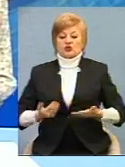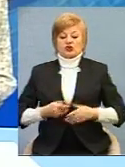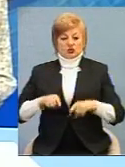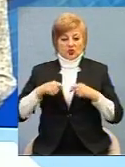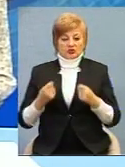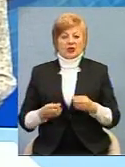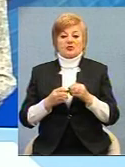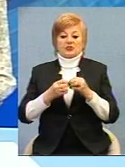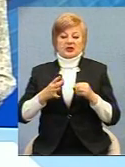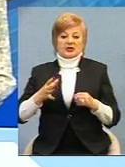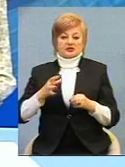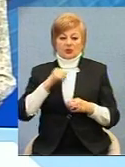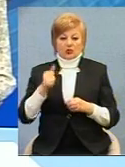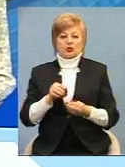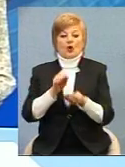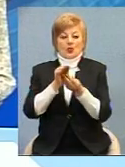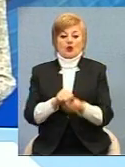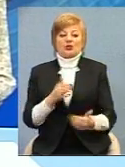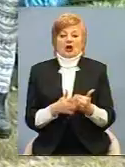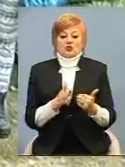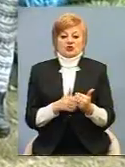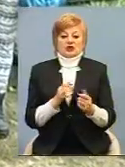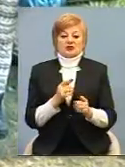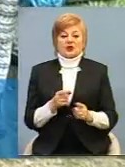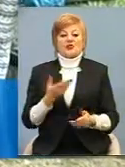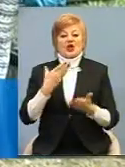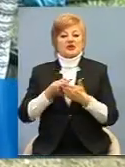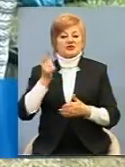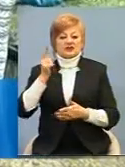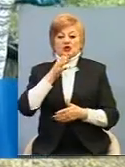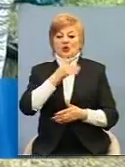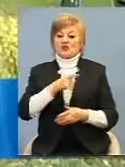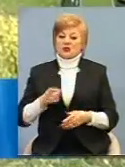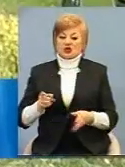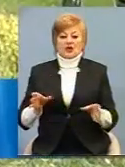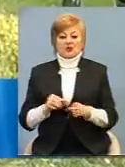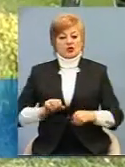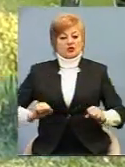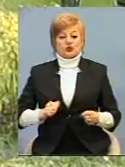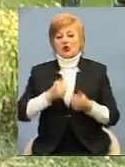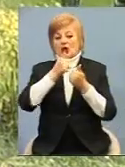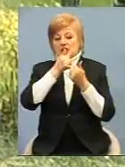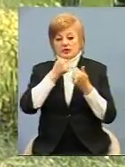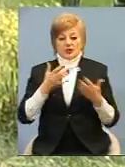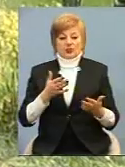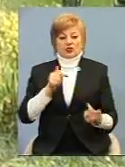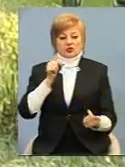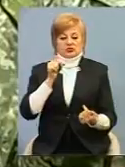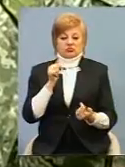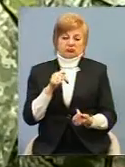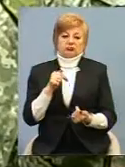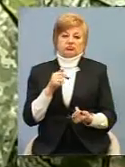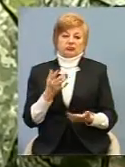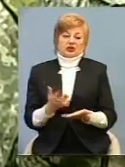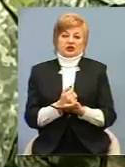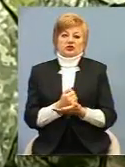2015-го, похований на Капустяному цвинтарі. Свого часу Євген Дужик разом з другом не змогли знайти заняття до душі у громадському житті.